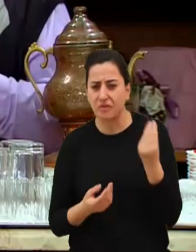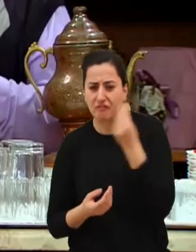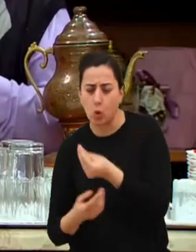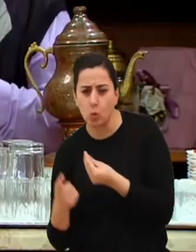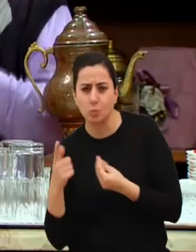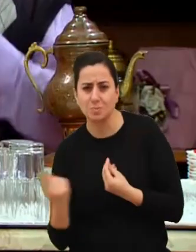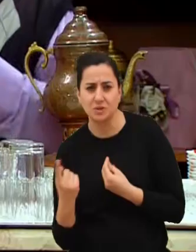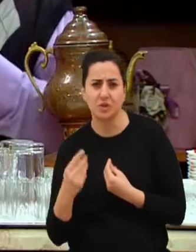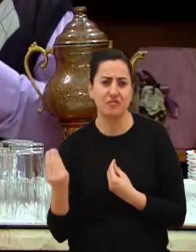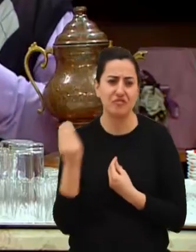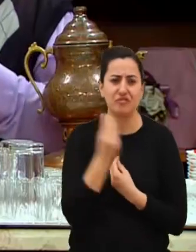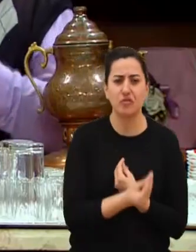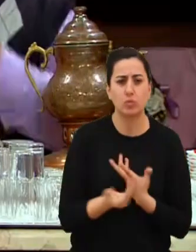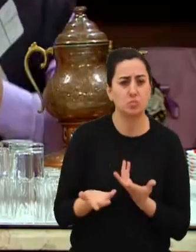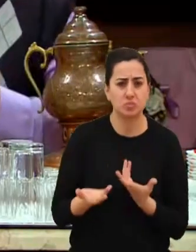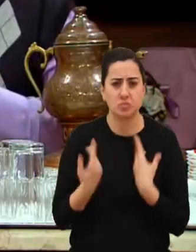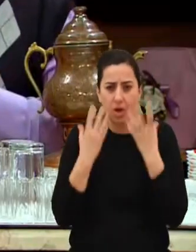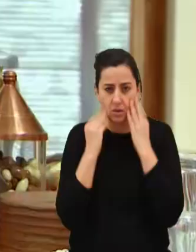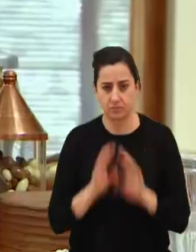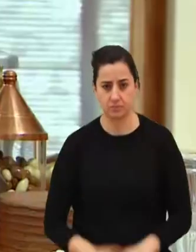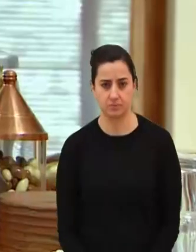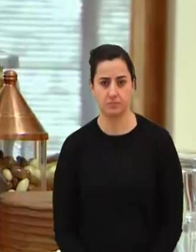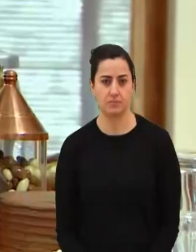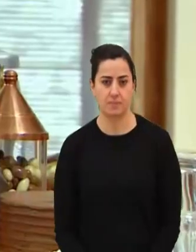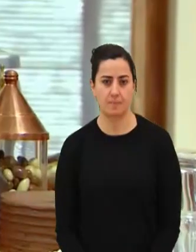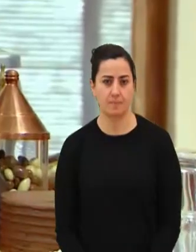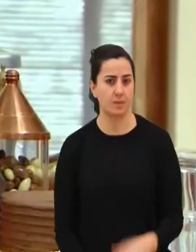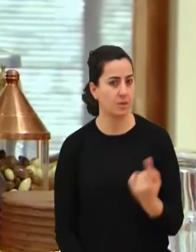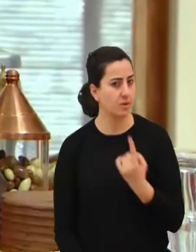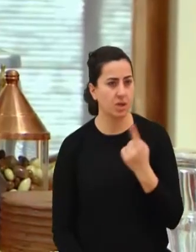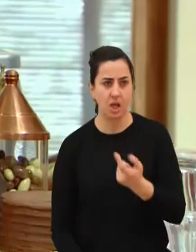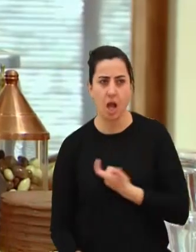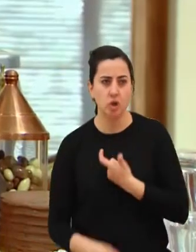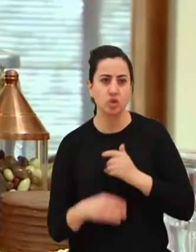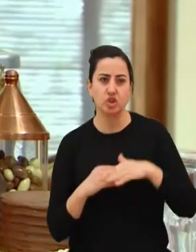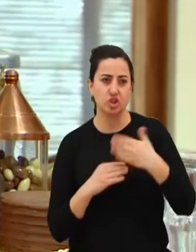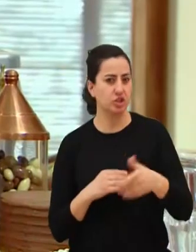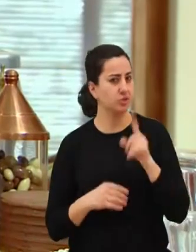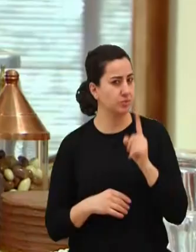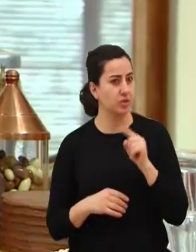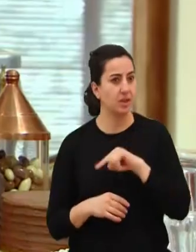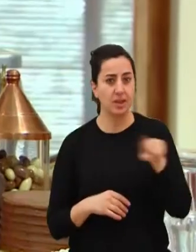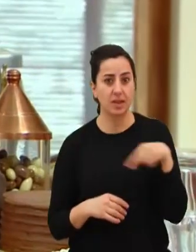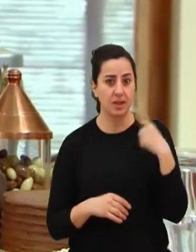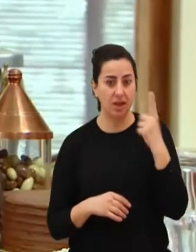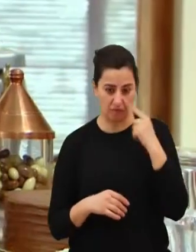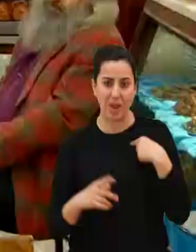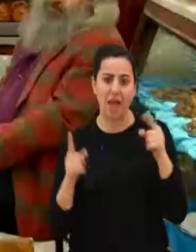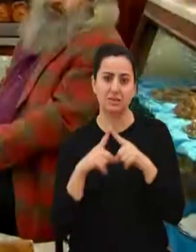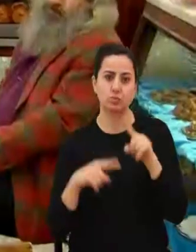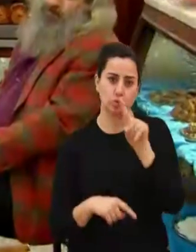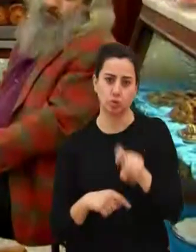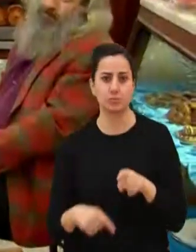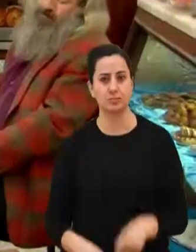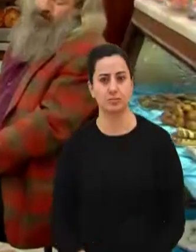veriyor, öbürü de ona bir şey alıyor. Kesin kanun dışı bir şey var. Bir dakika abi, devlet burada. Gidip hesap soracağım, yeter artık